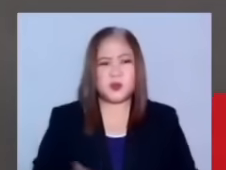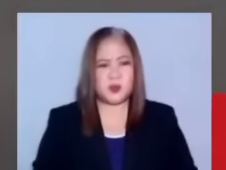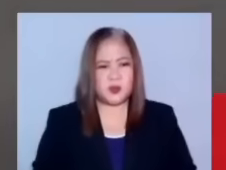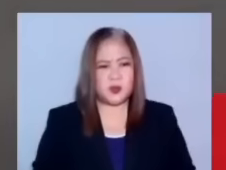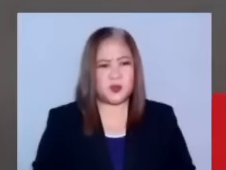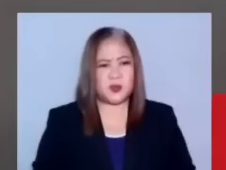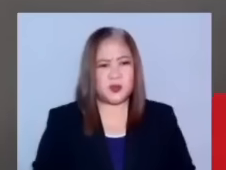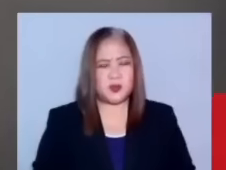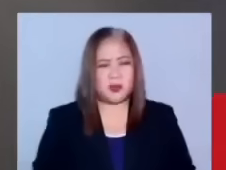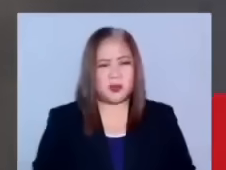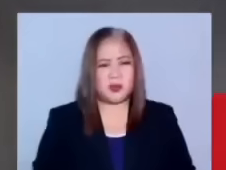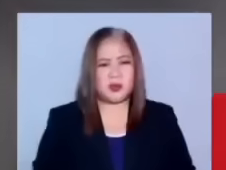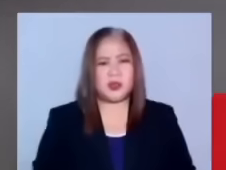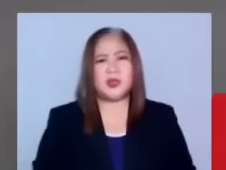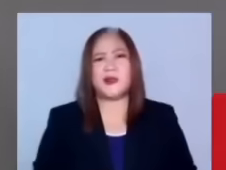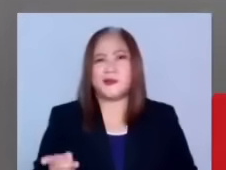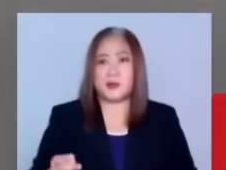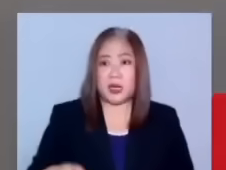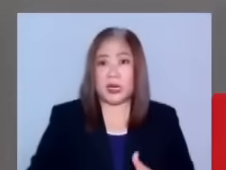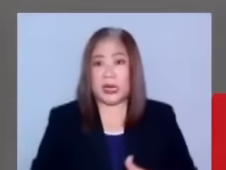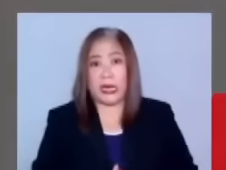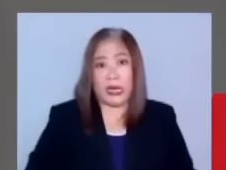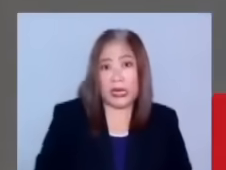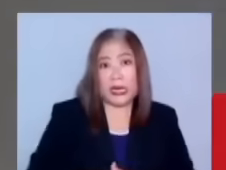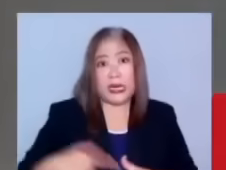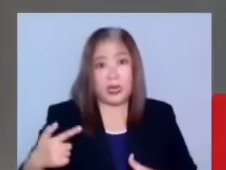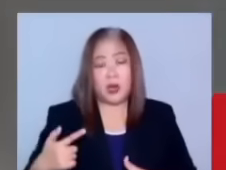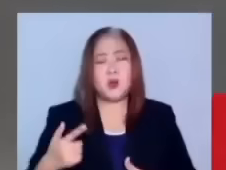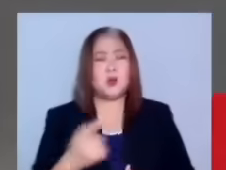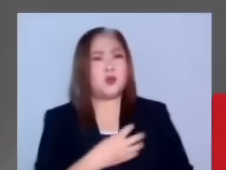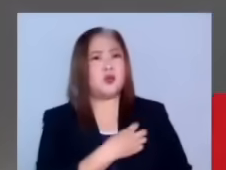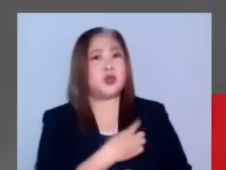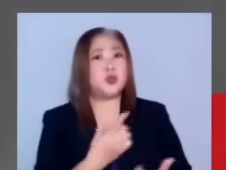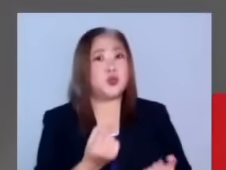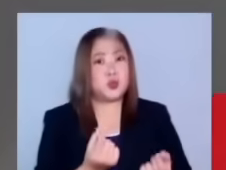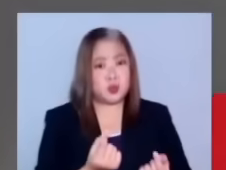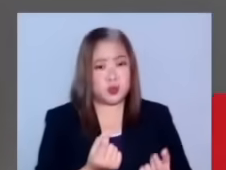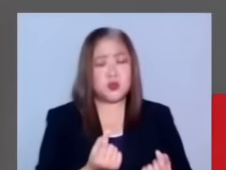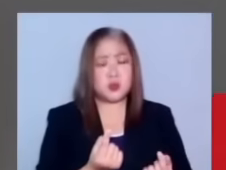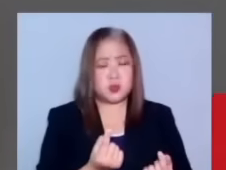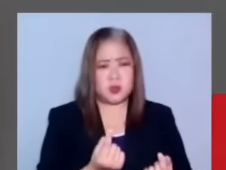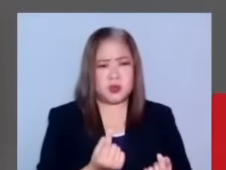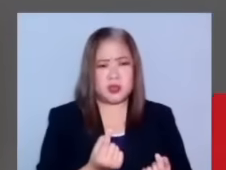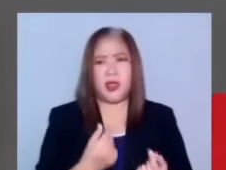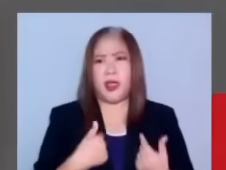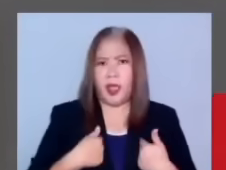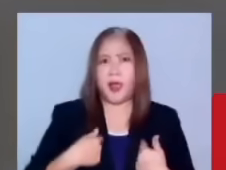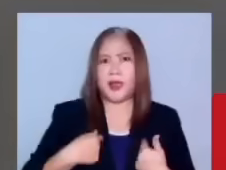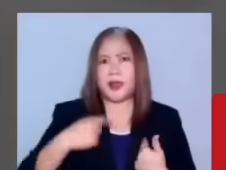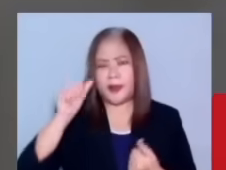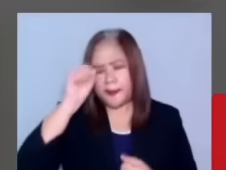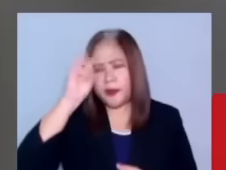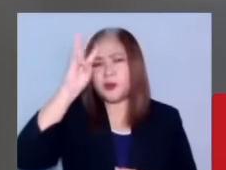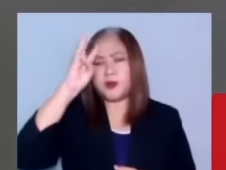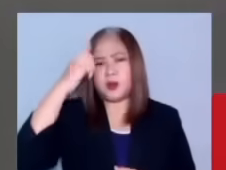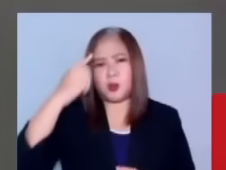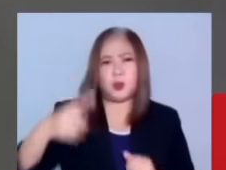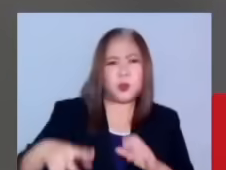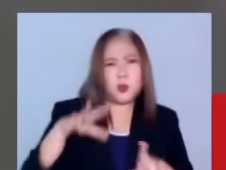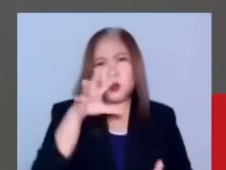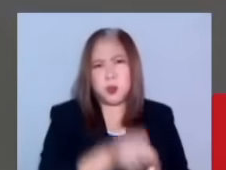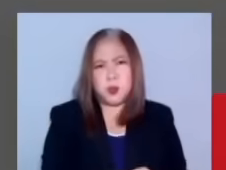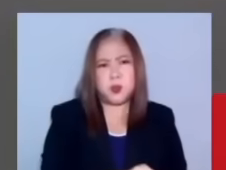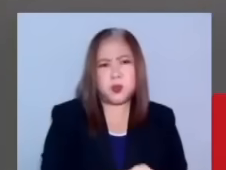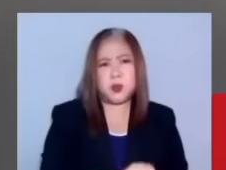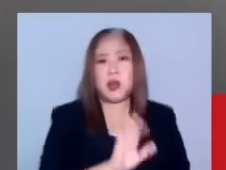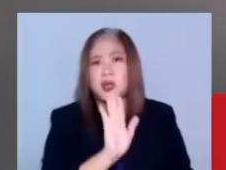akmang bubunutan siya ng baril. Kaya ang ginawa ng pulis natin, may presence of mind, di nakma yung kamay nito